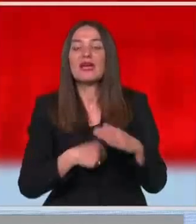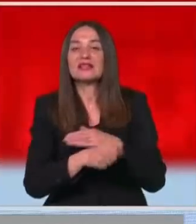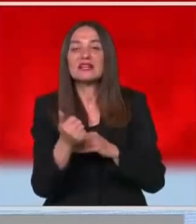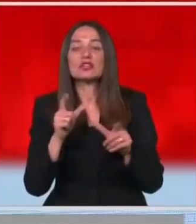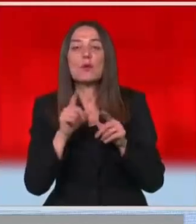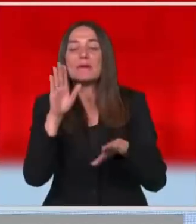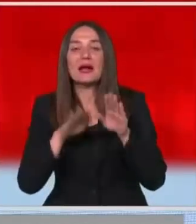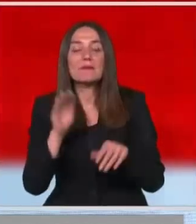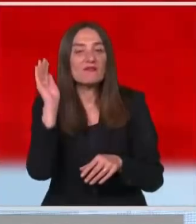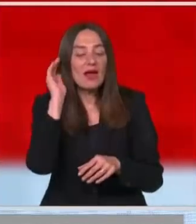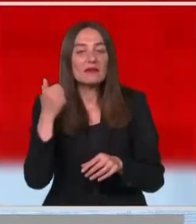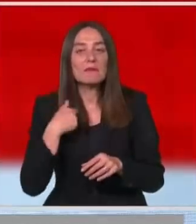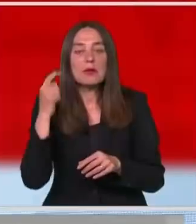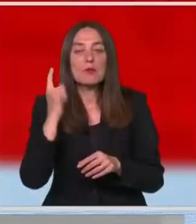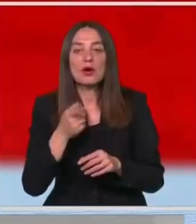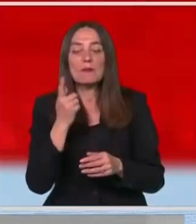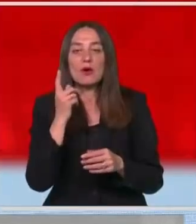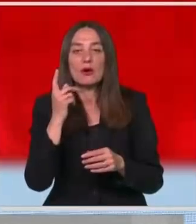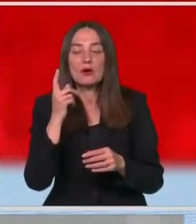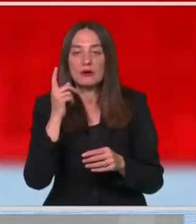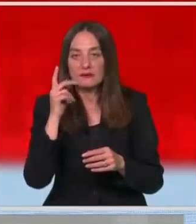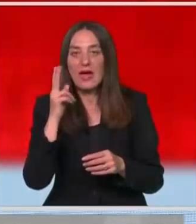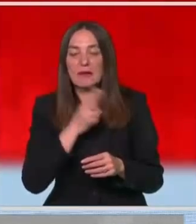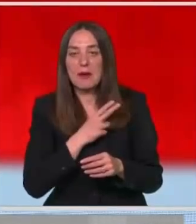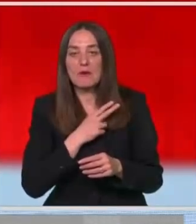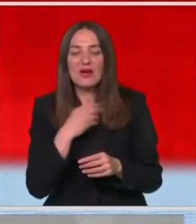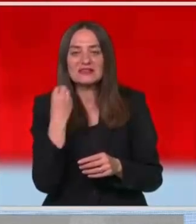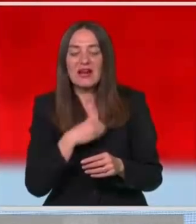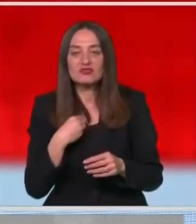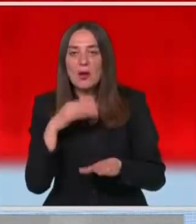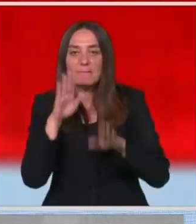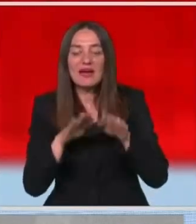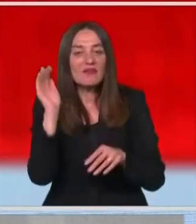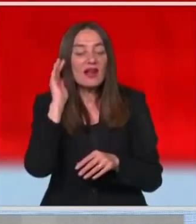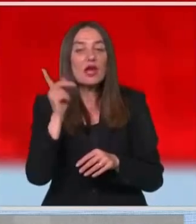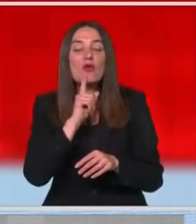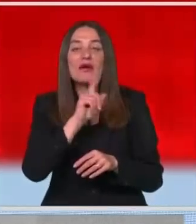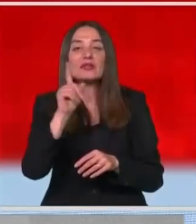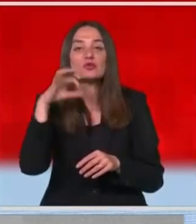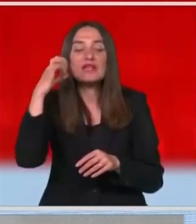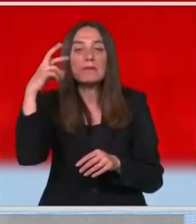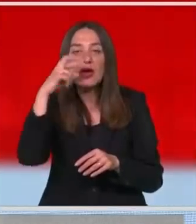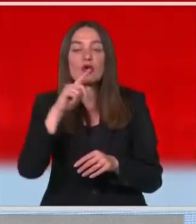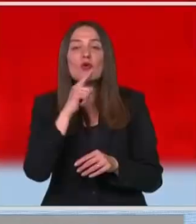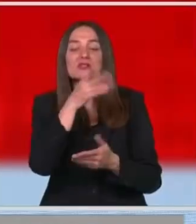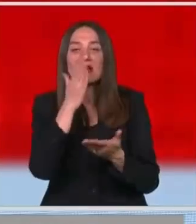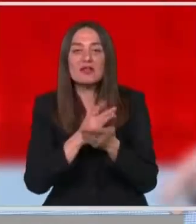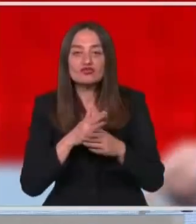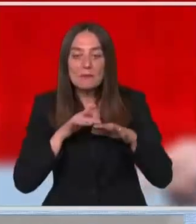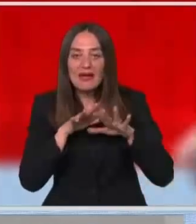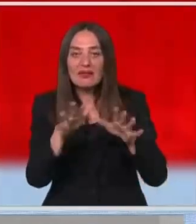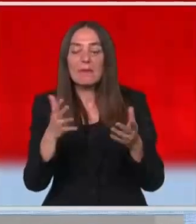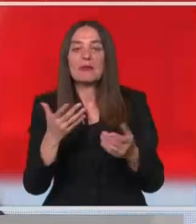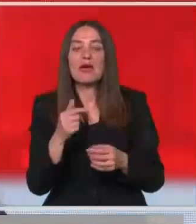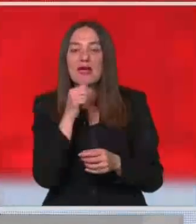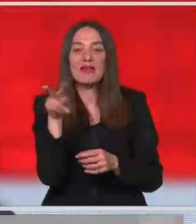vlade. Znači, mi moramo da imamo dramatično agresivne mere vlade koje nisu samo ekonomske, nego i ove koje se tiču pandemije. I